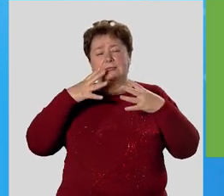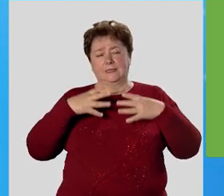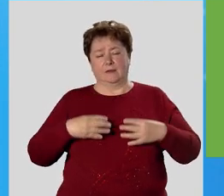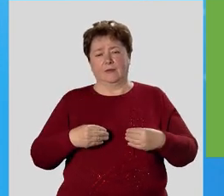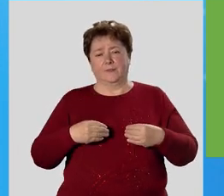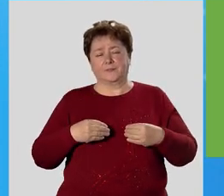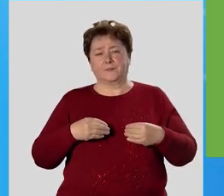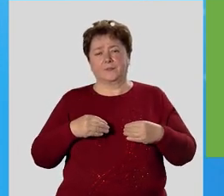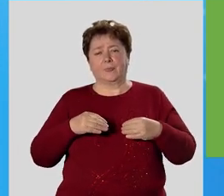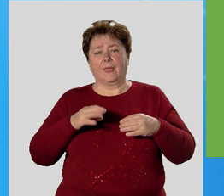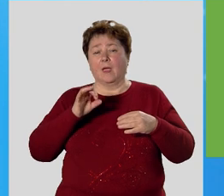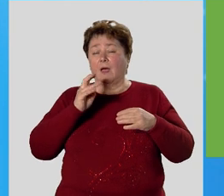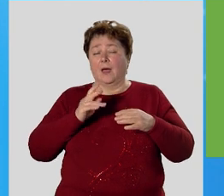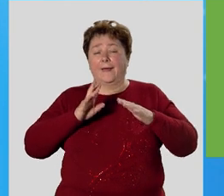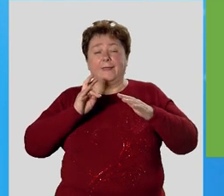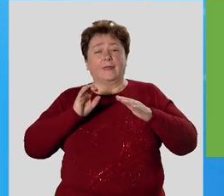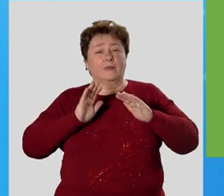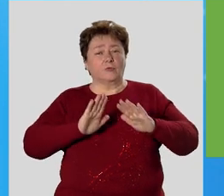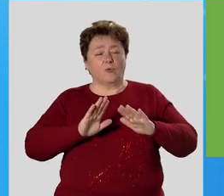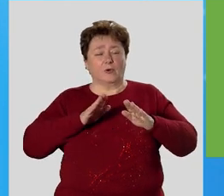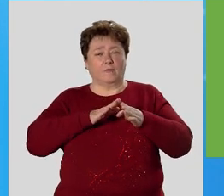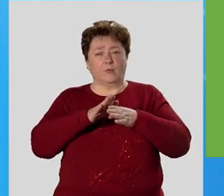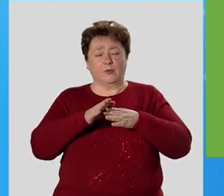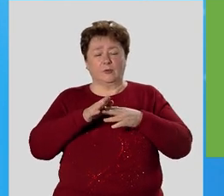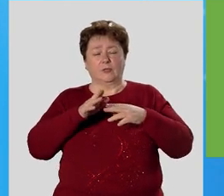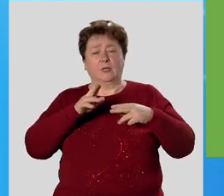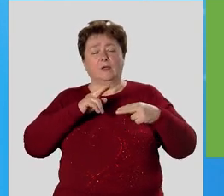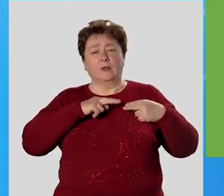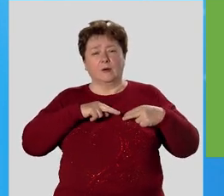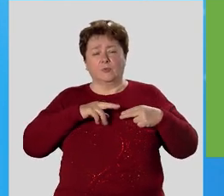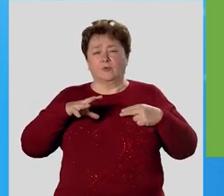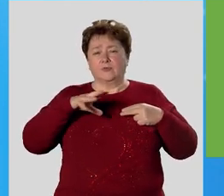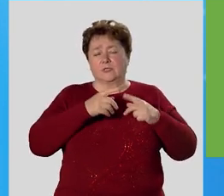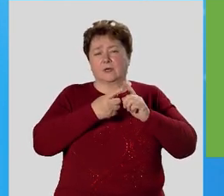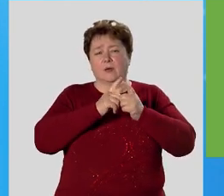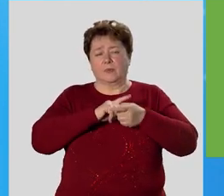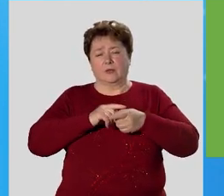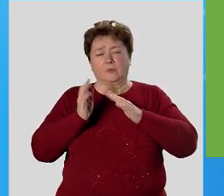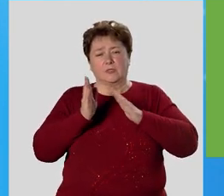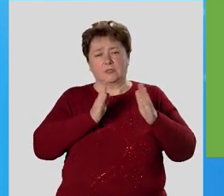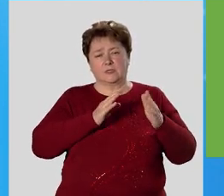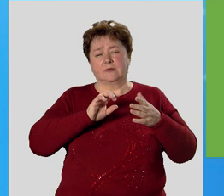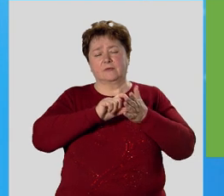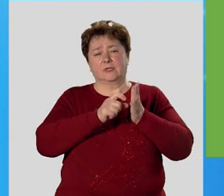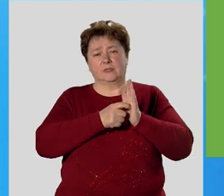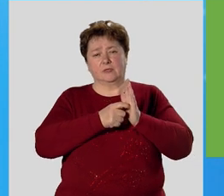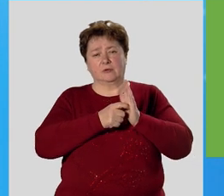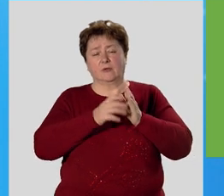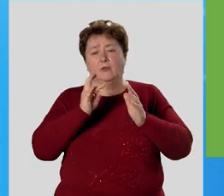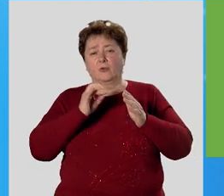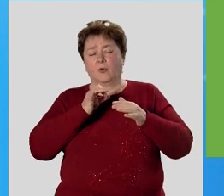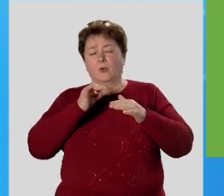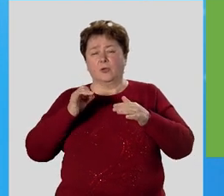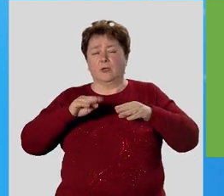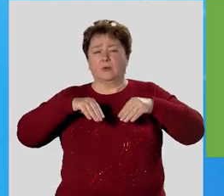тело. Они не только осуществляют регуляцию всех обменных процессов в клетке, но